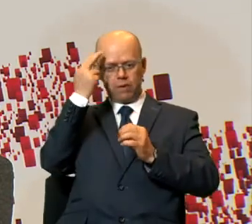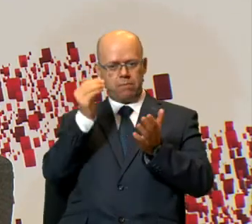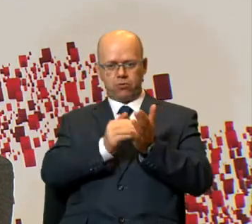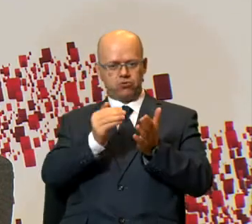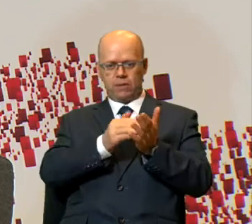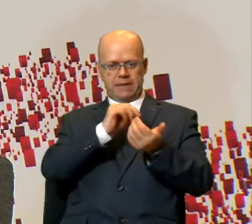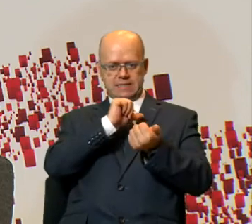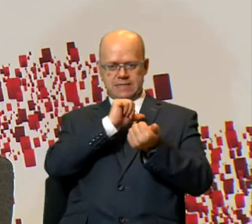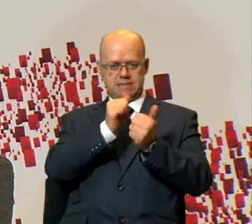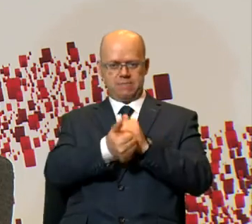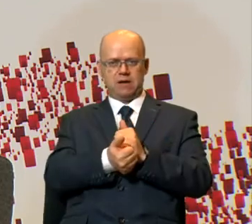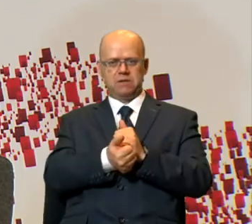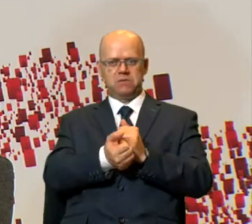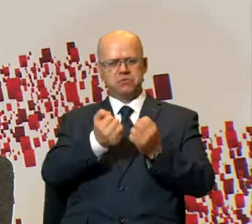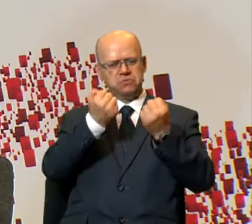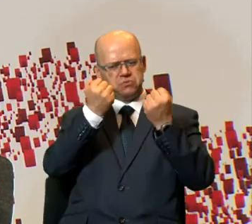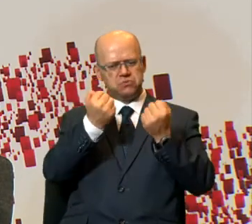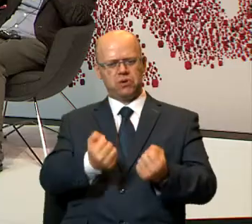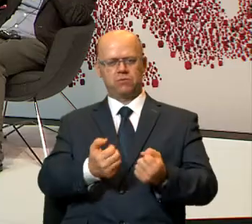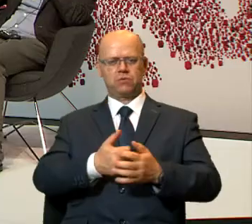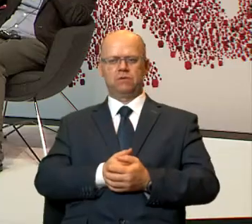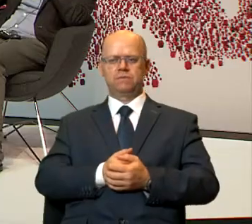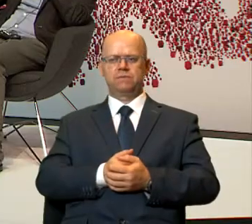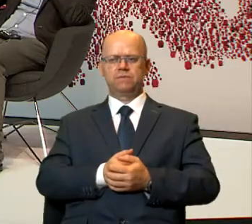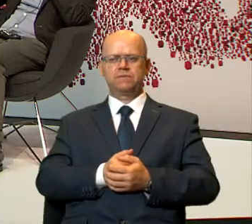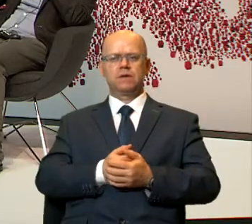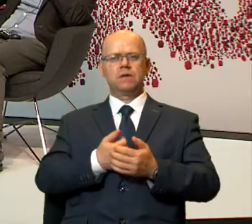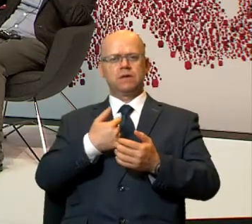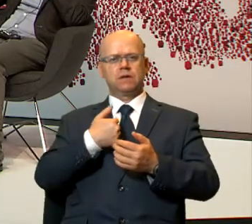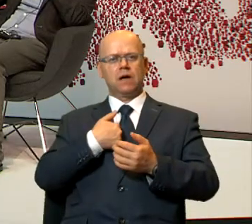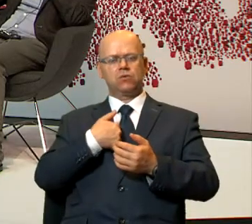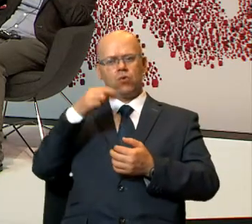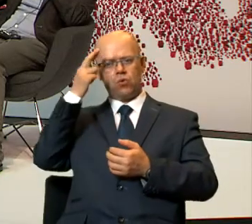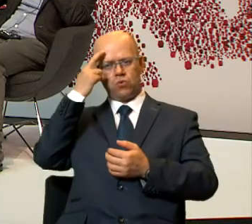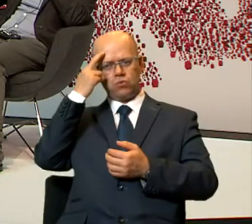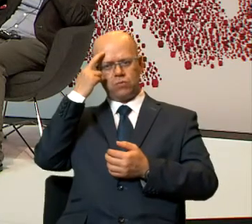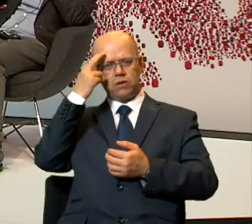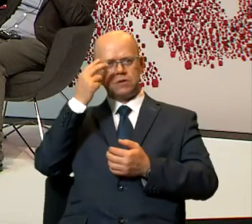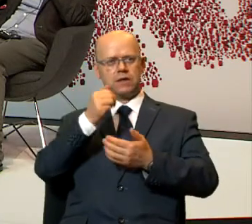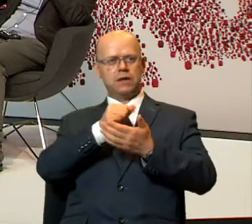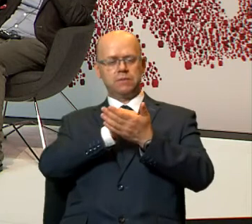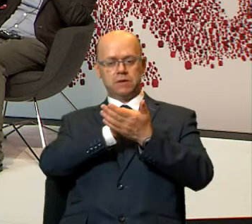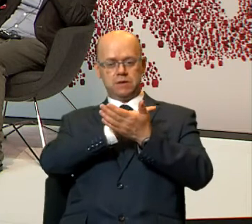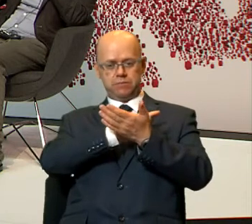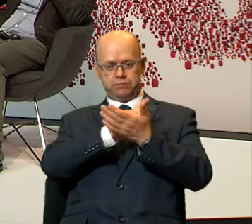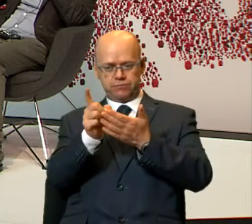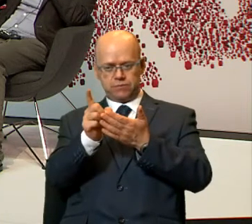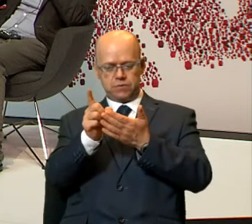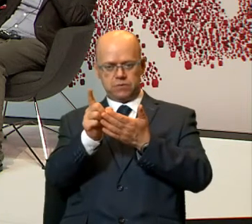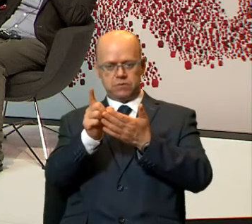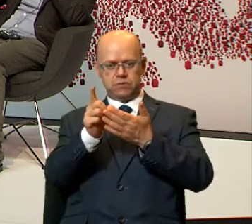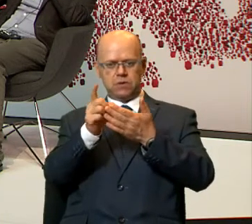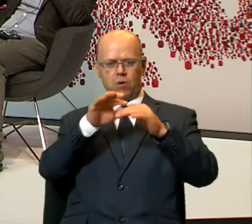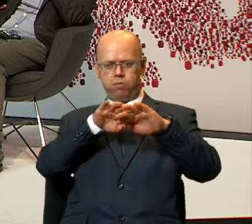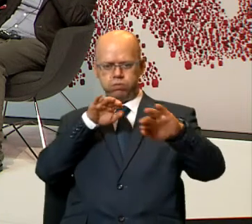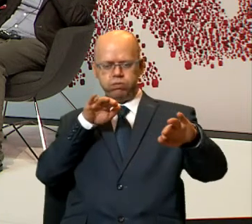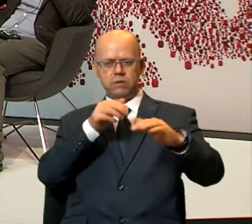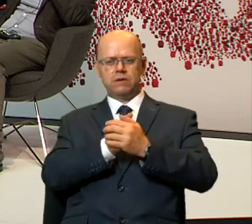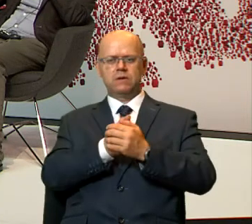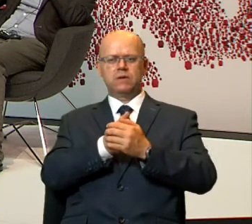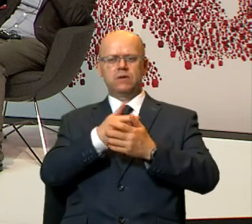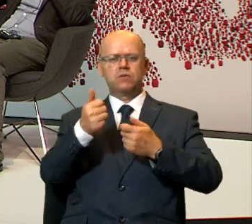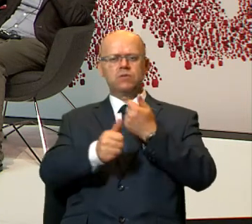tak rozumiem też ten proces przyspieszenia, który skutkuje wyobcowaniem, że to wyobcowanie w Polsce bardzo mocno wiąże